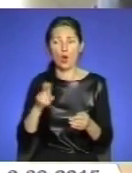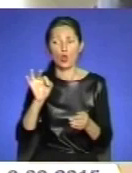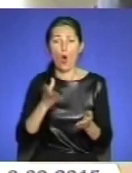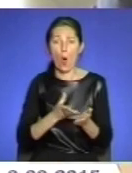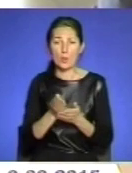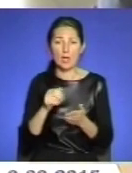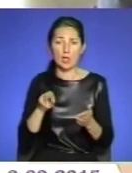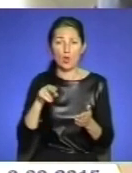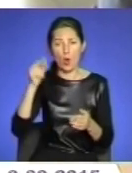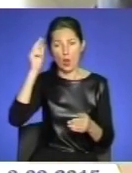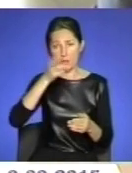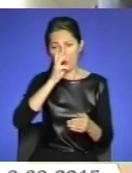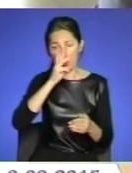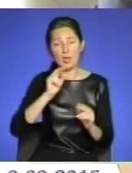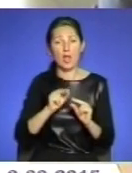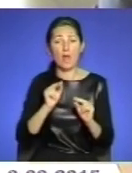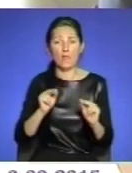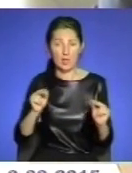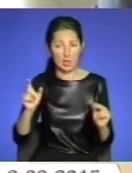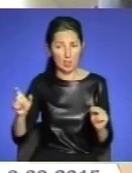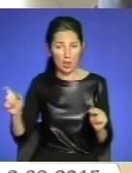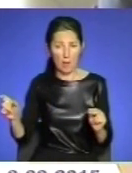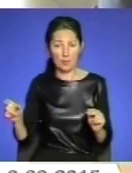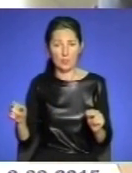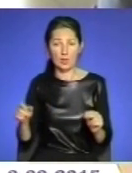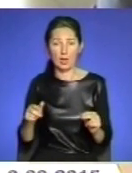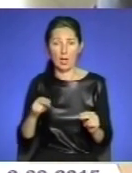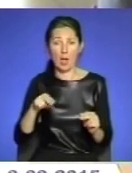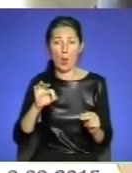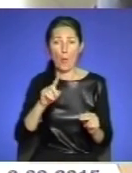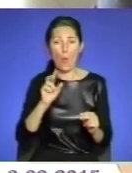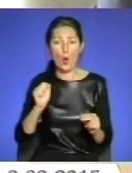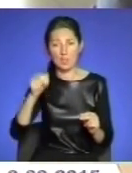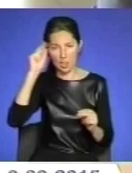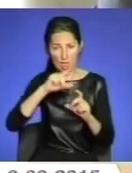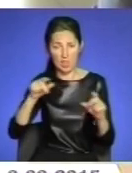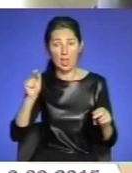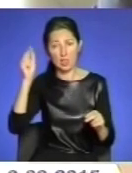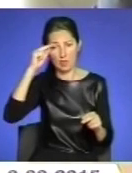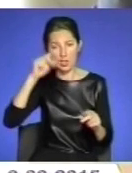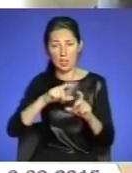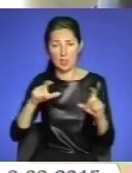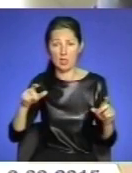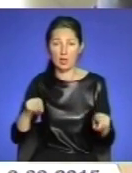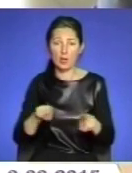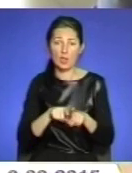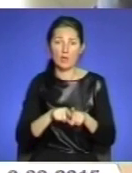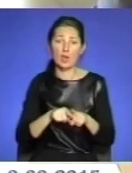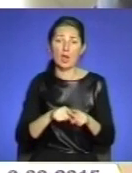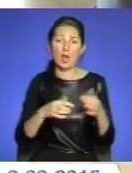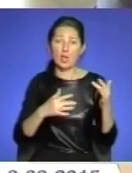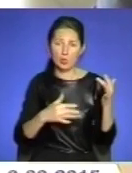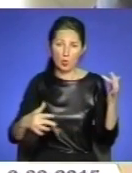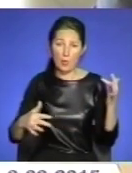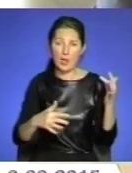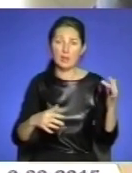зарплати викладачам з позашкільних навчальних закладів. Ну і, звичайно, таке інструмент ламається.